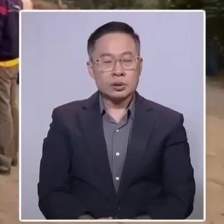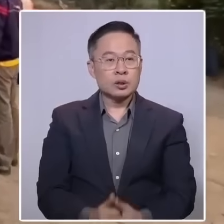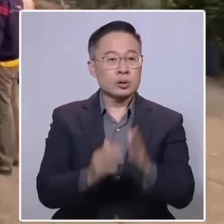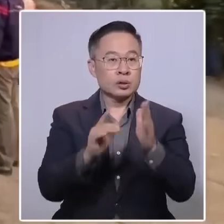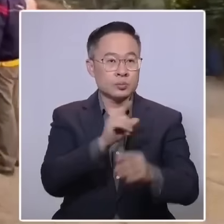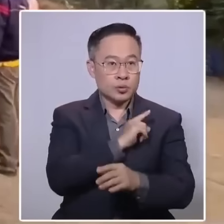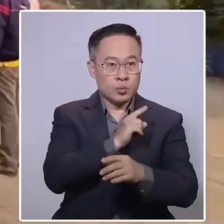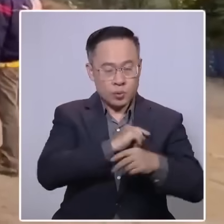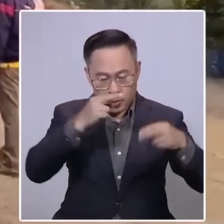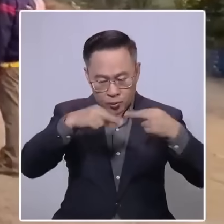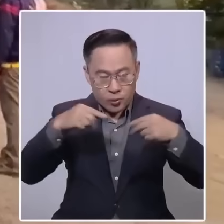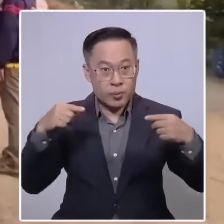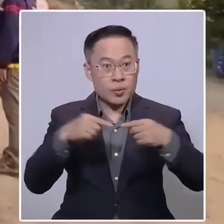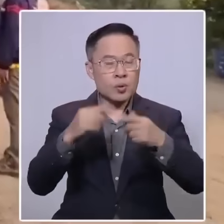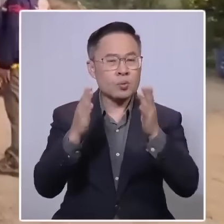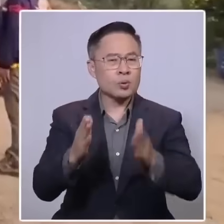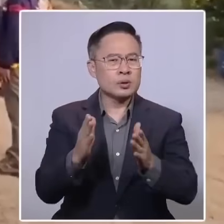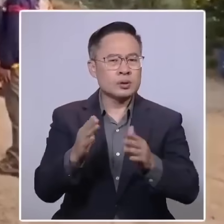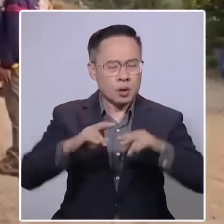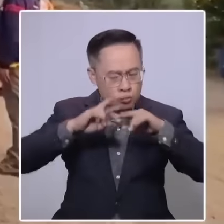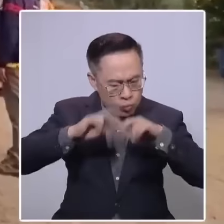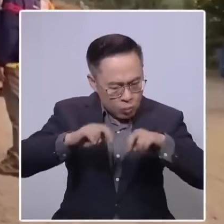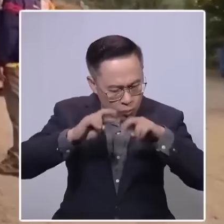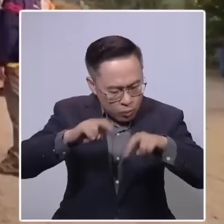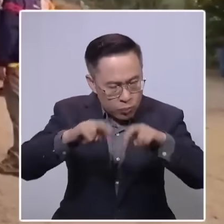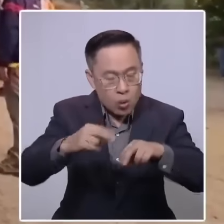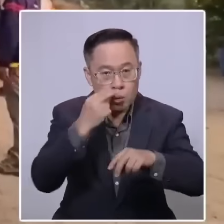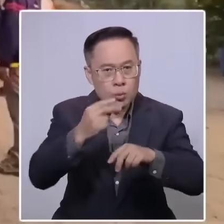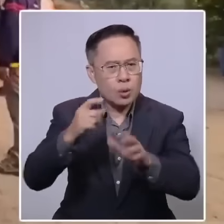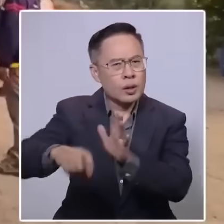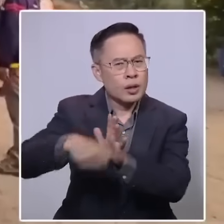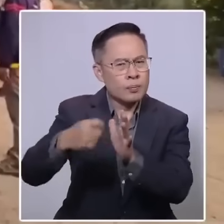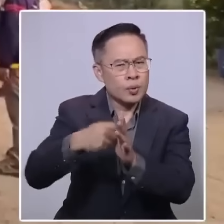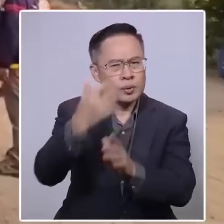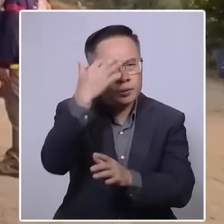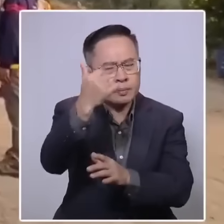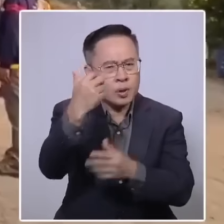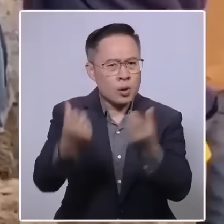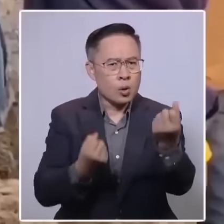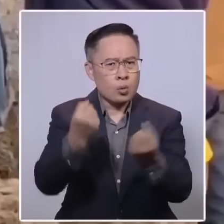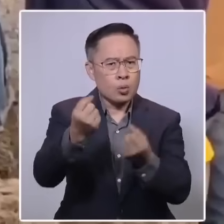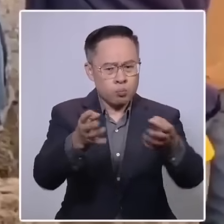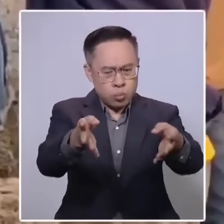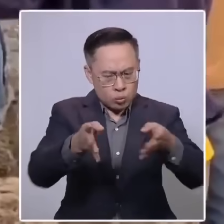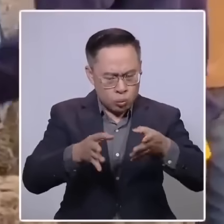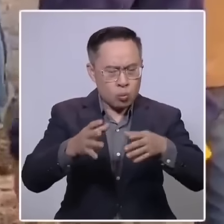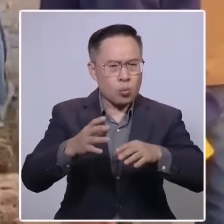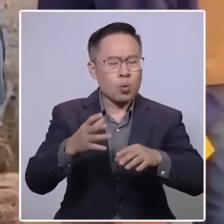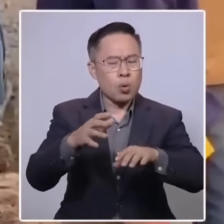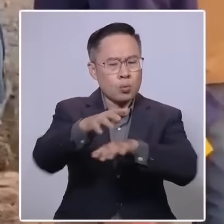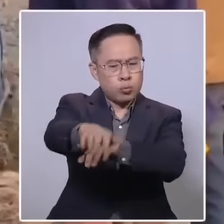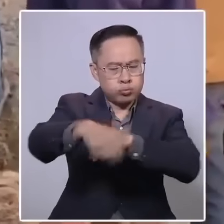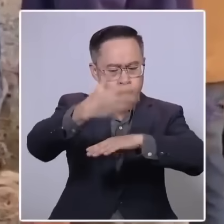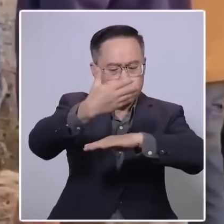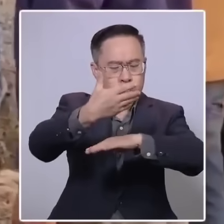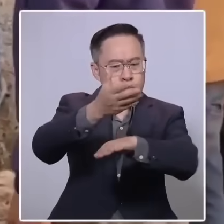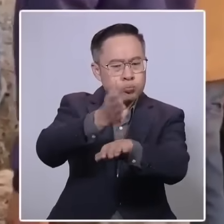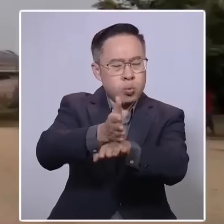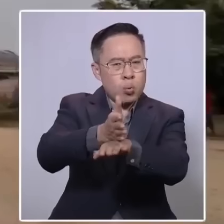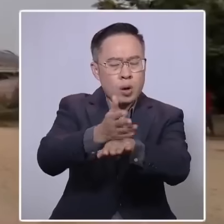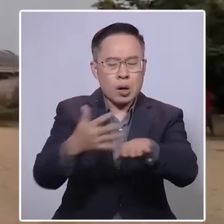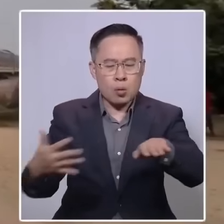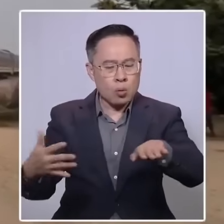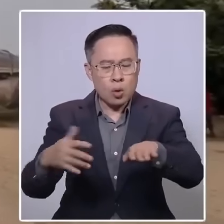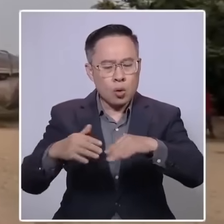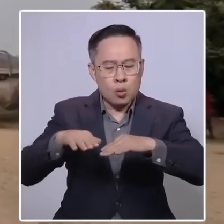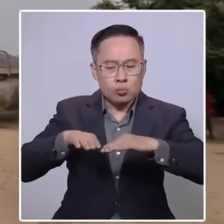ที่ไปตรวจสอบที่เกิดเหตุอย่างเร่งด่วนเพื่อหาสาเหตุนะครับในการเกิดอุบัติเหตุครั้งนี้เนื่องจากในบริเวณดัง